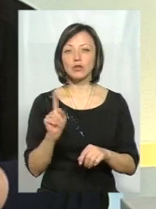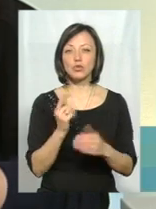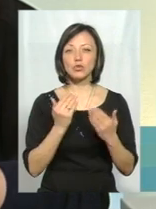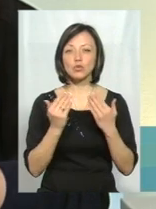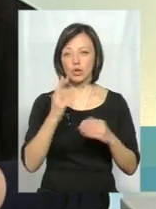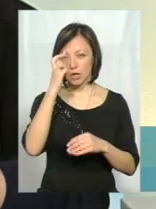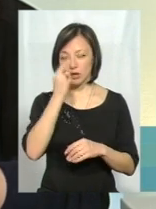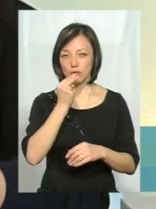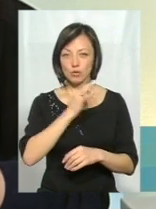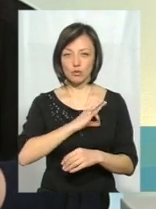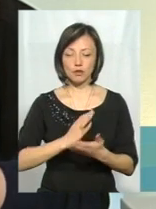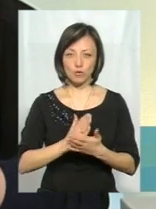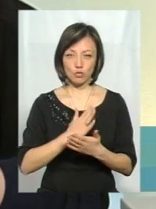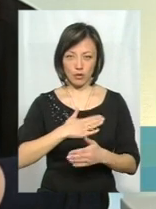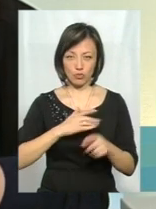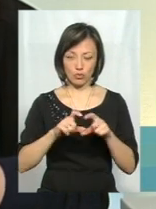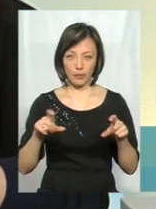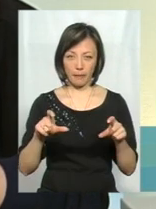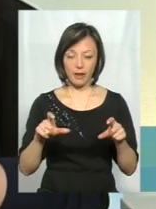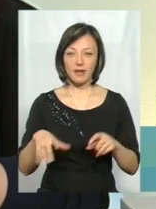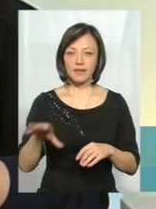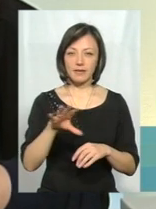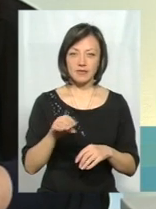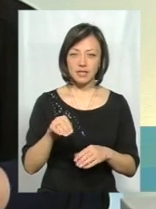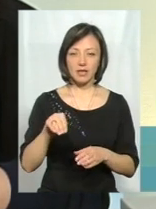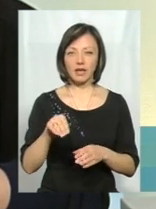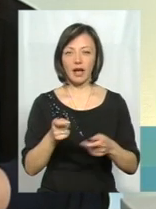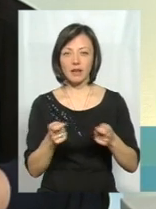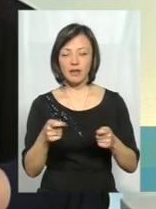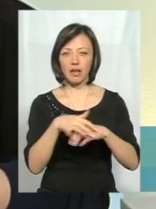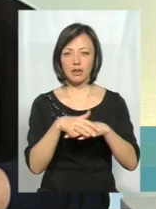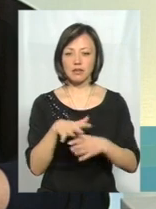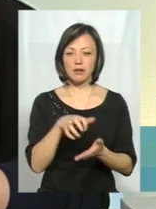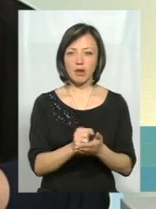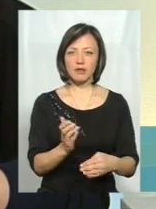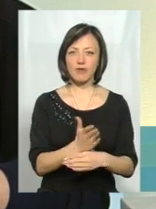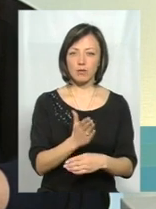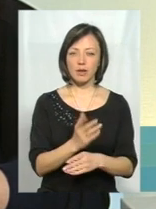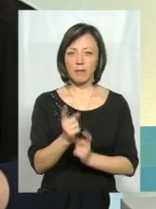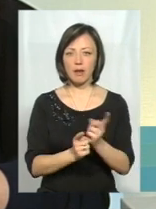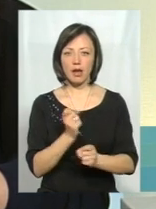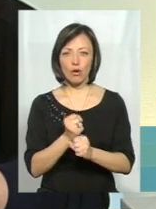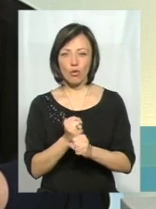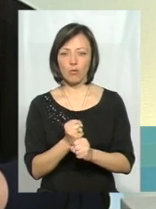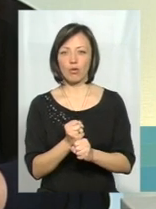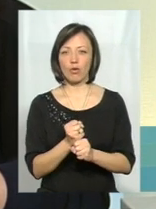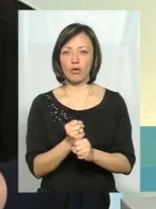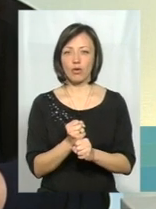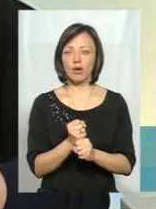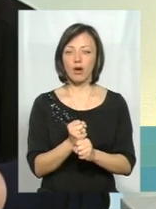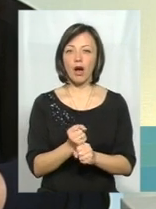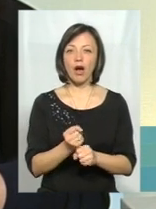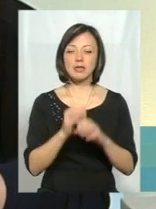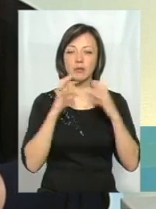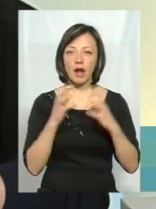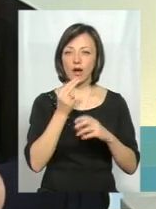стосується Держпродспоживслужби. Значить, всі оператори ринку, які займаються виробництвом, переробкою, зберіганням харчових